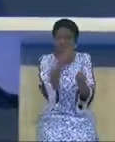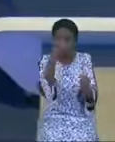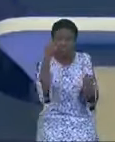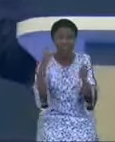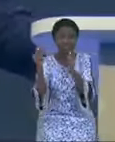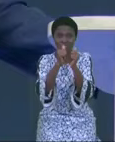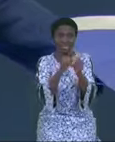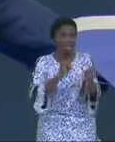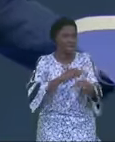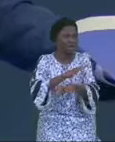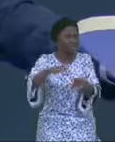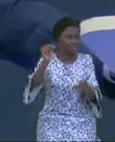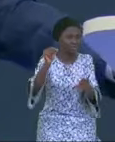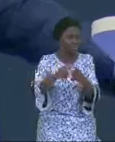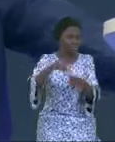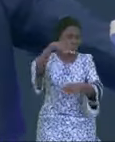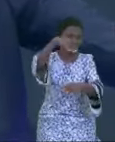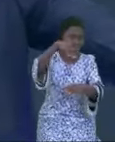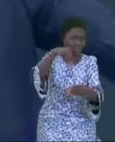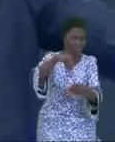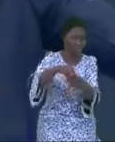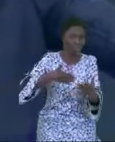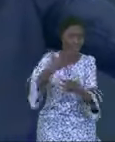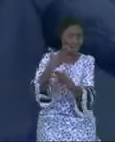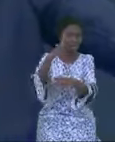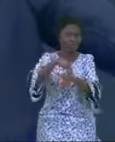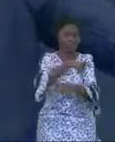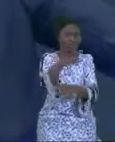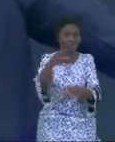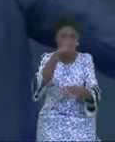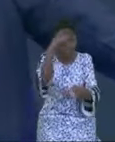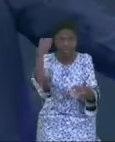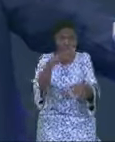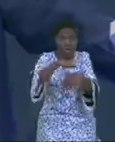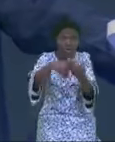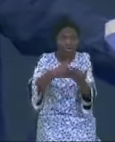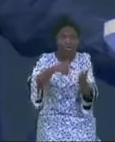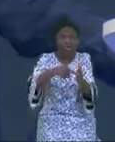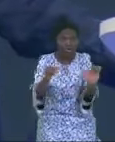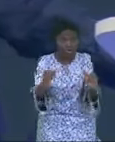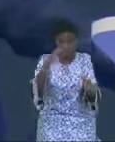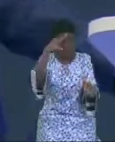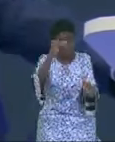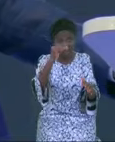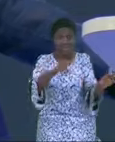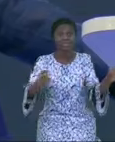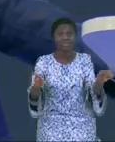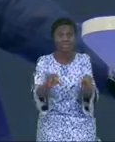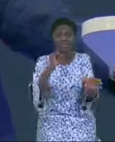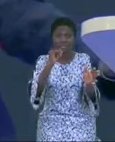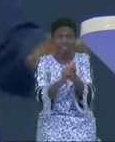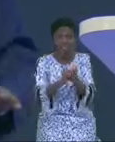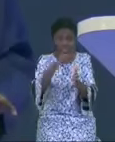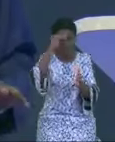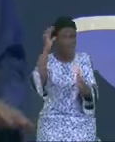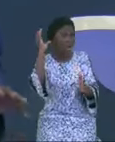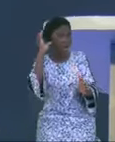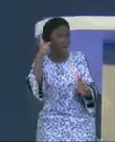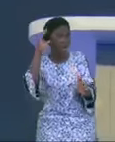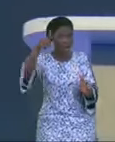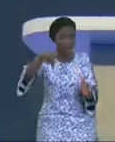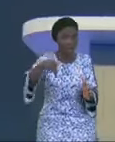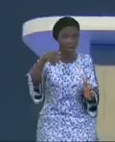je n'ai pas besoin de te toucher parce que ce que cet homme a fait c'est comme il écoutait